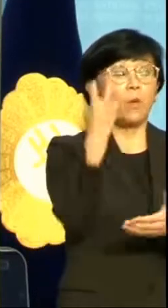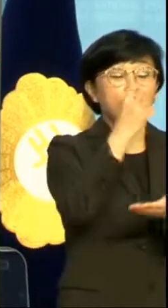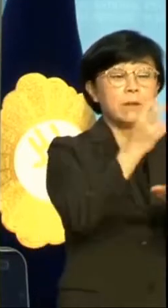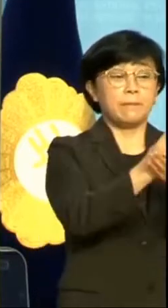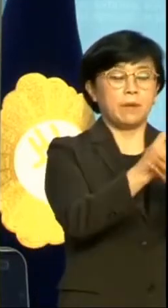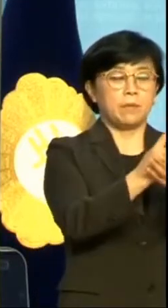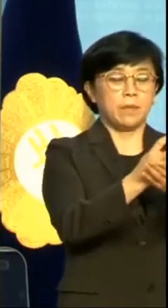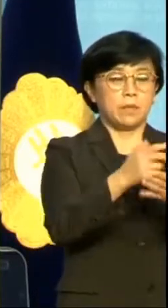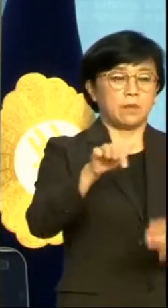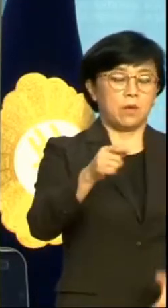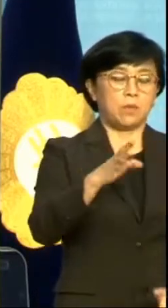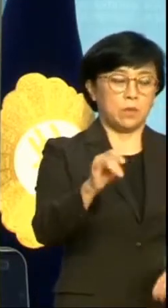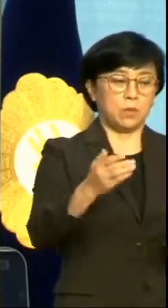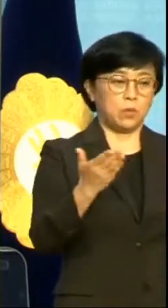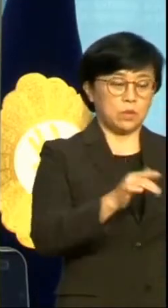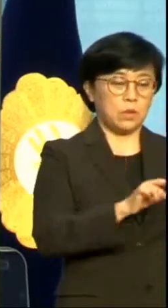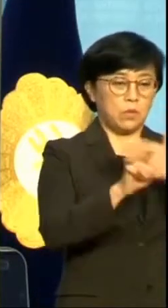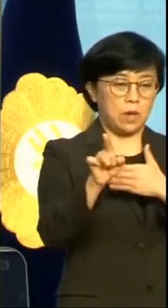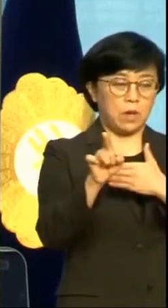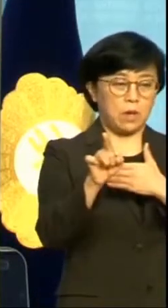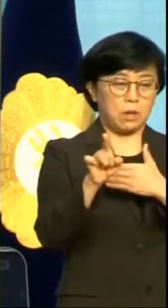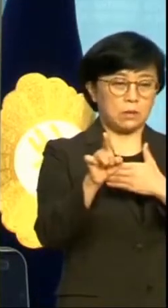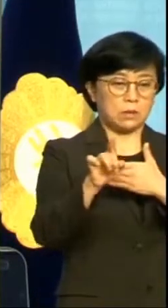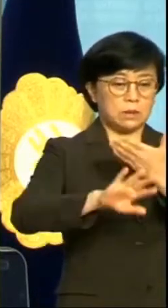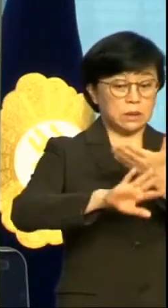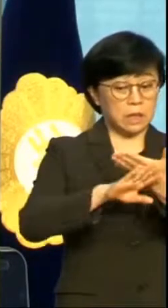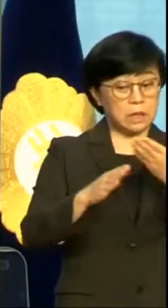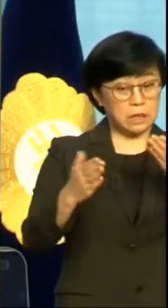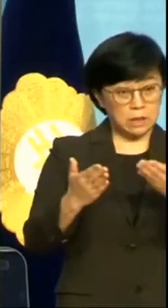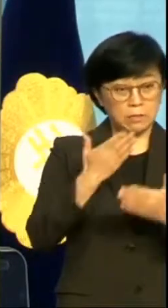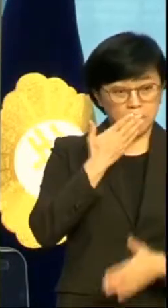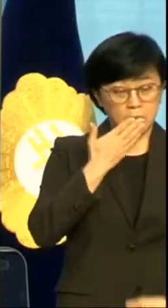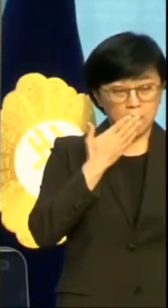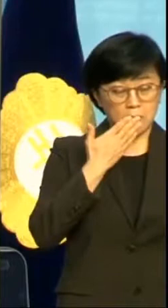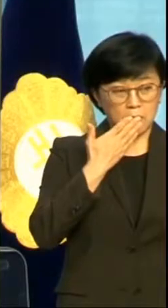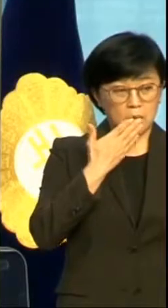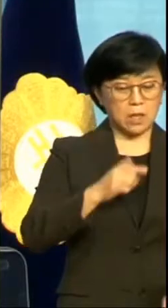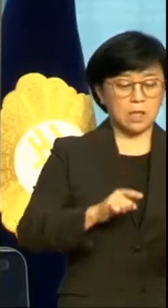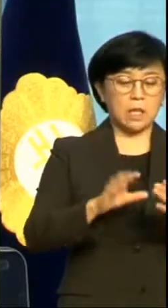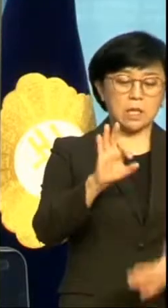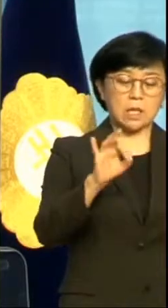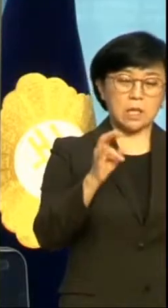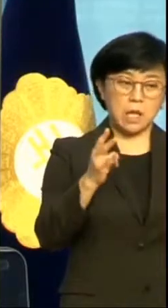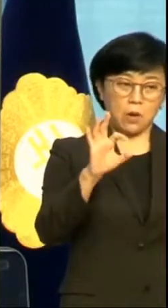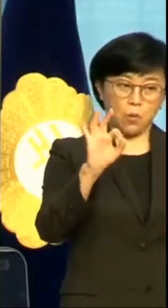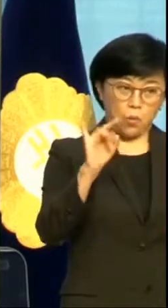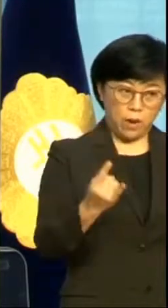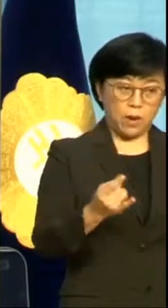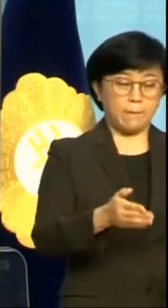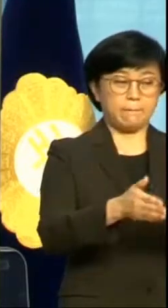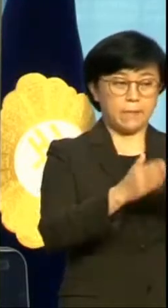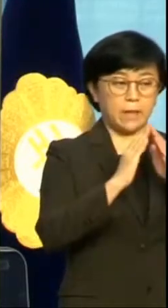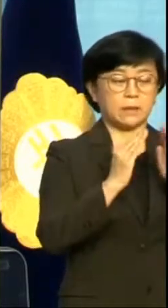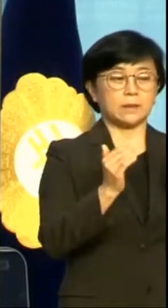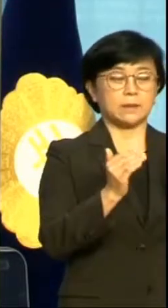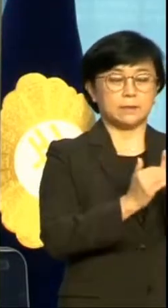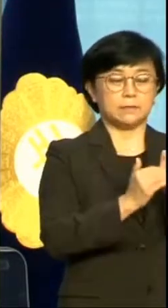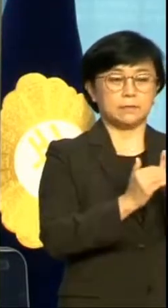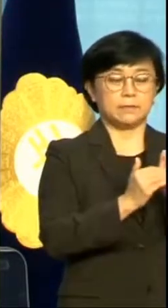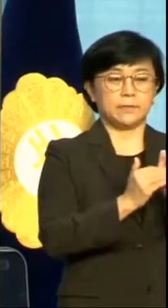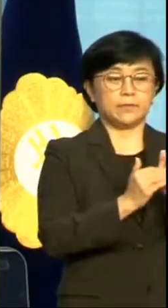경비 눈 동자가 경비 업무 이외에 다른 업무를 할 수 있도록 예외규정을 신설 했기 때문입니다